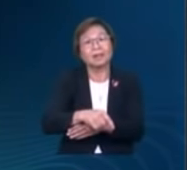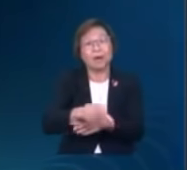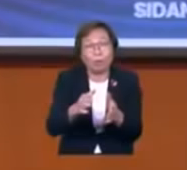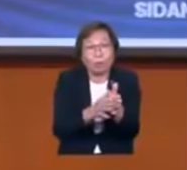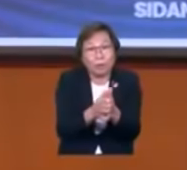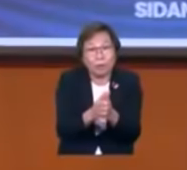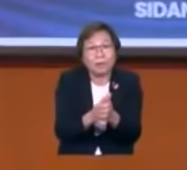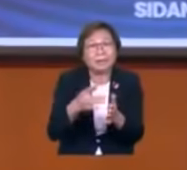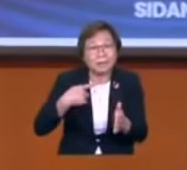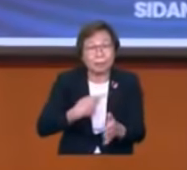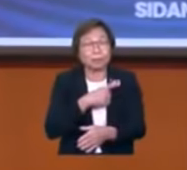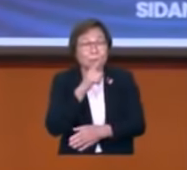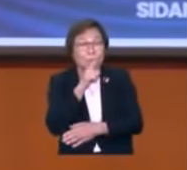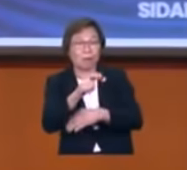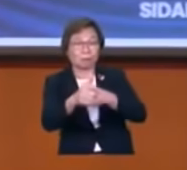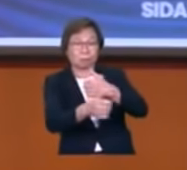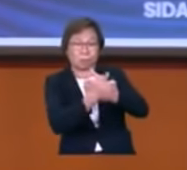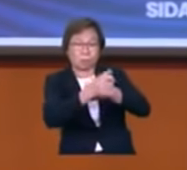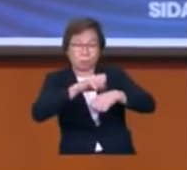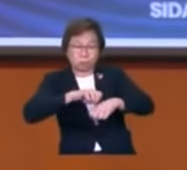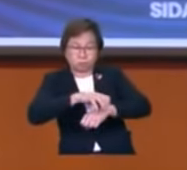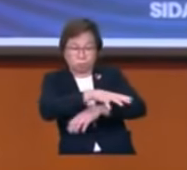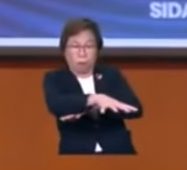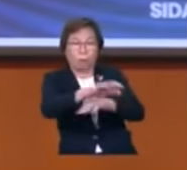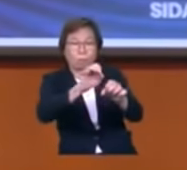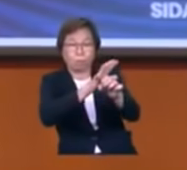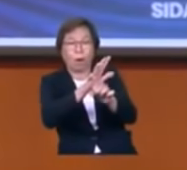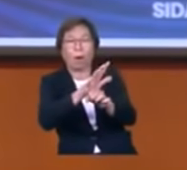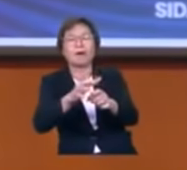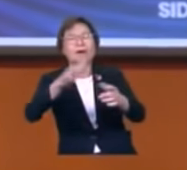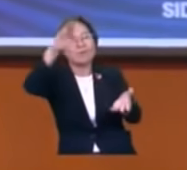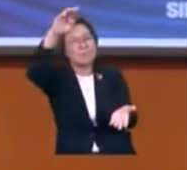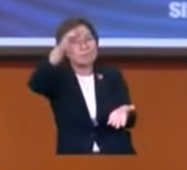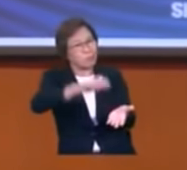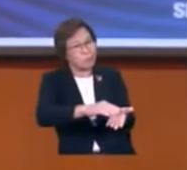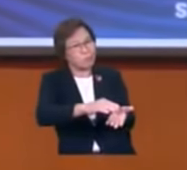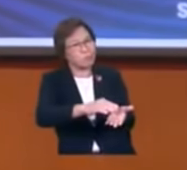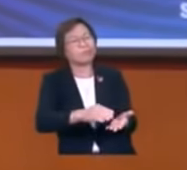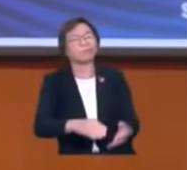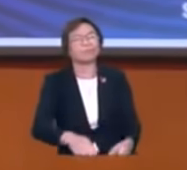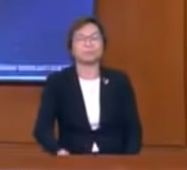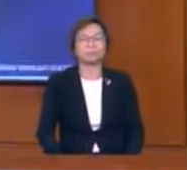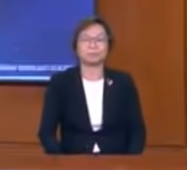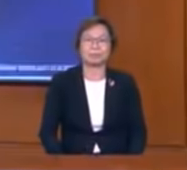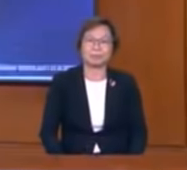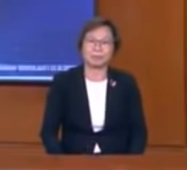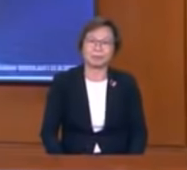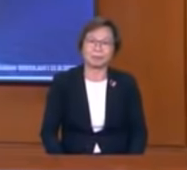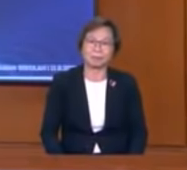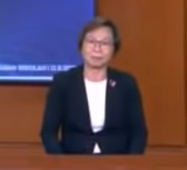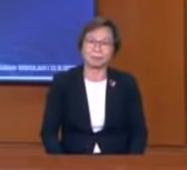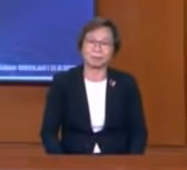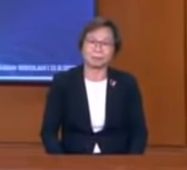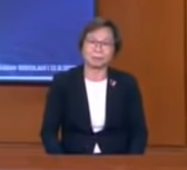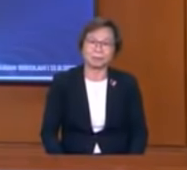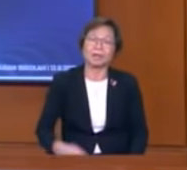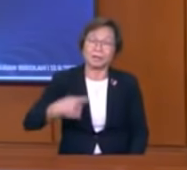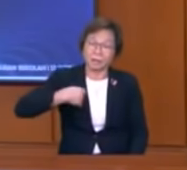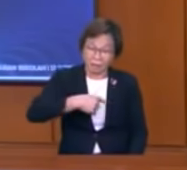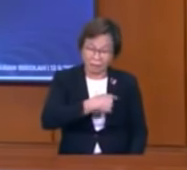kami bagi Mestika risiko jahitan itu dapat dikurangkan dalam sebagai